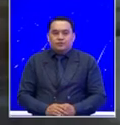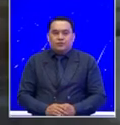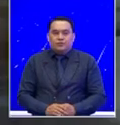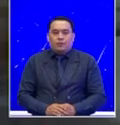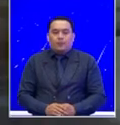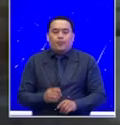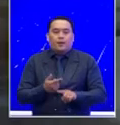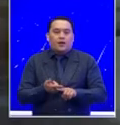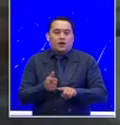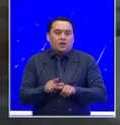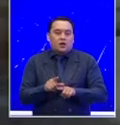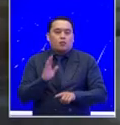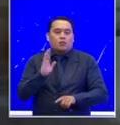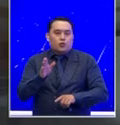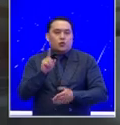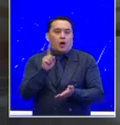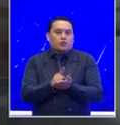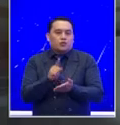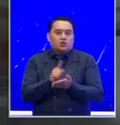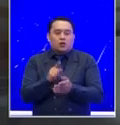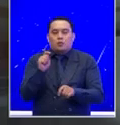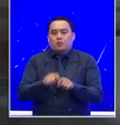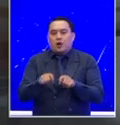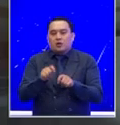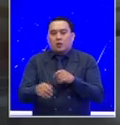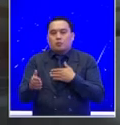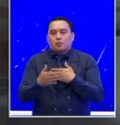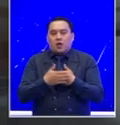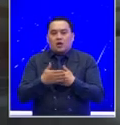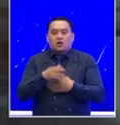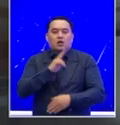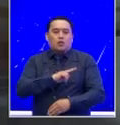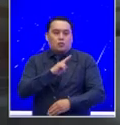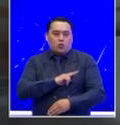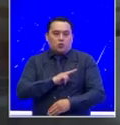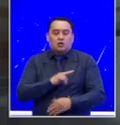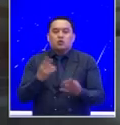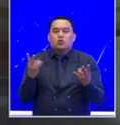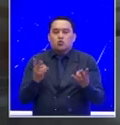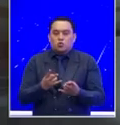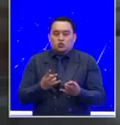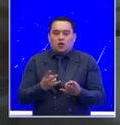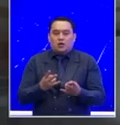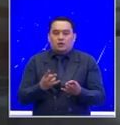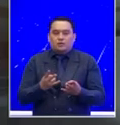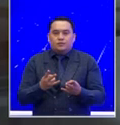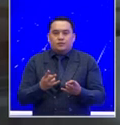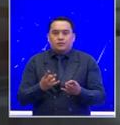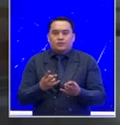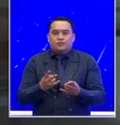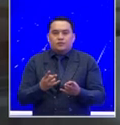Это будет проходить обязательный осмотр перед работой. Также необходимо для